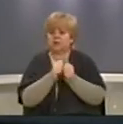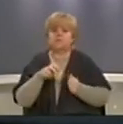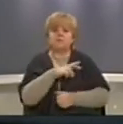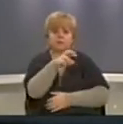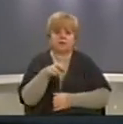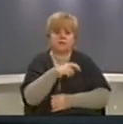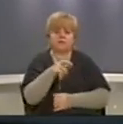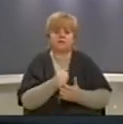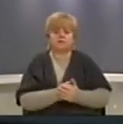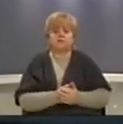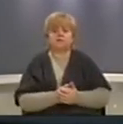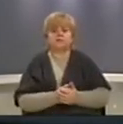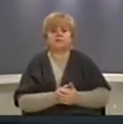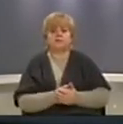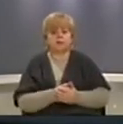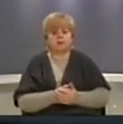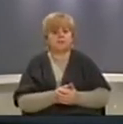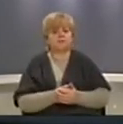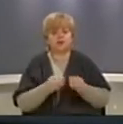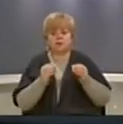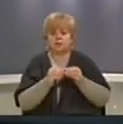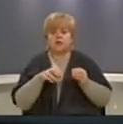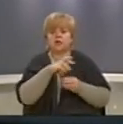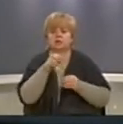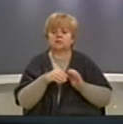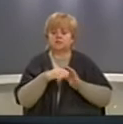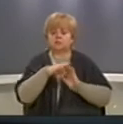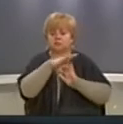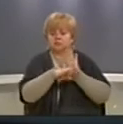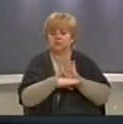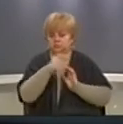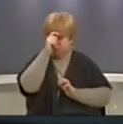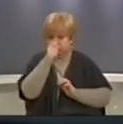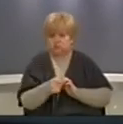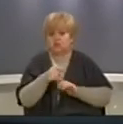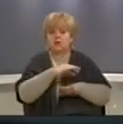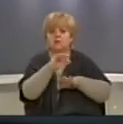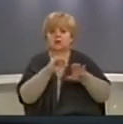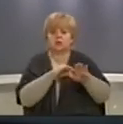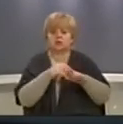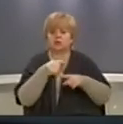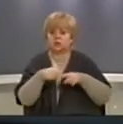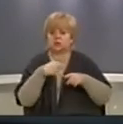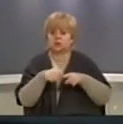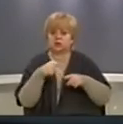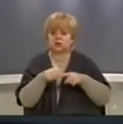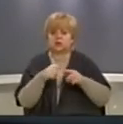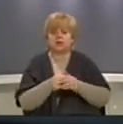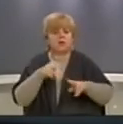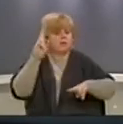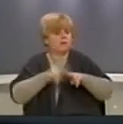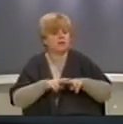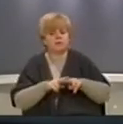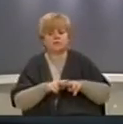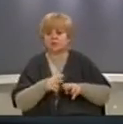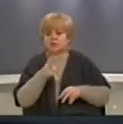Evropian mbi misionin e BE-s dhe sundimit të ligjit në Kosovë. Projekt ligji ka për qëllim zgjedhjen dhe vendosjen e kërkesave